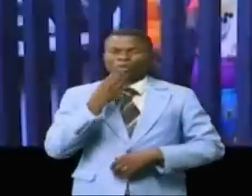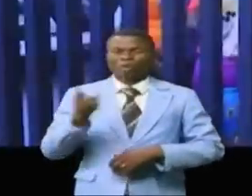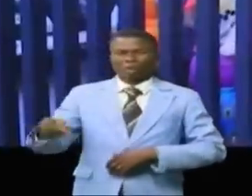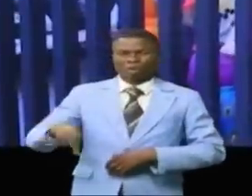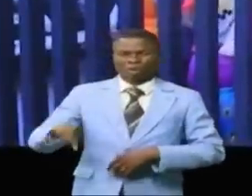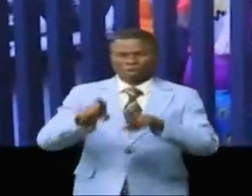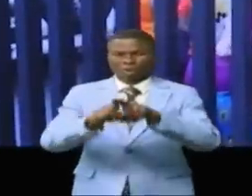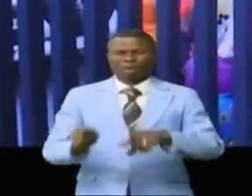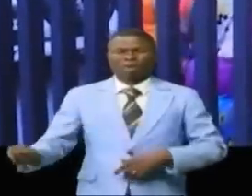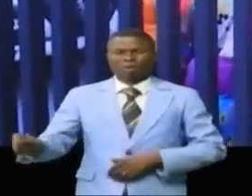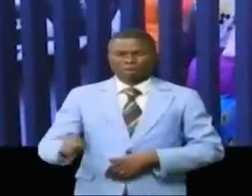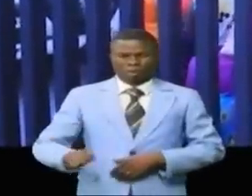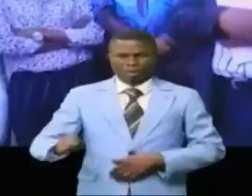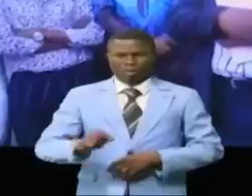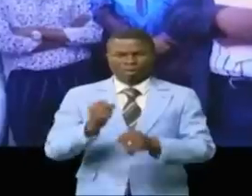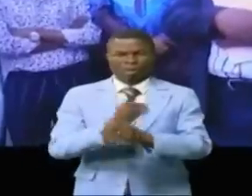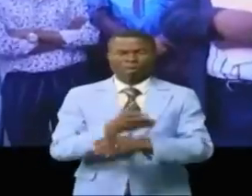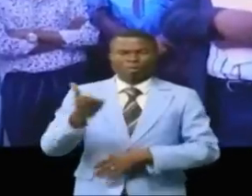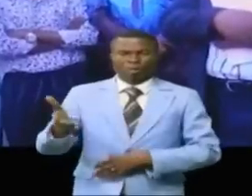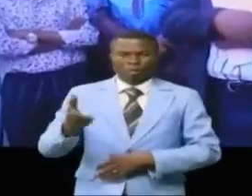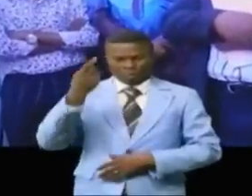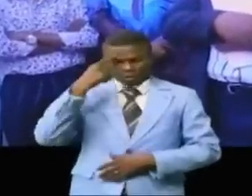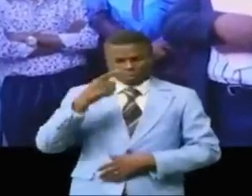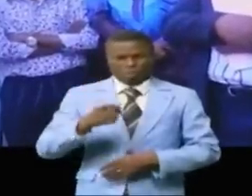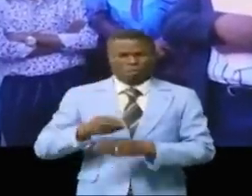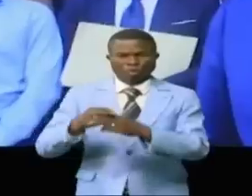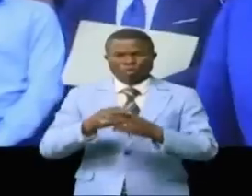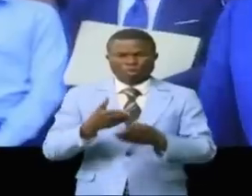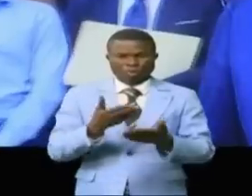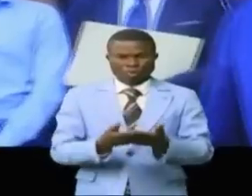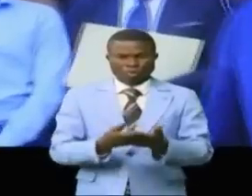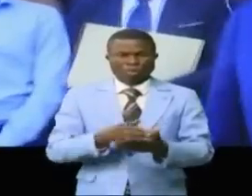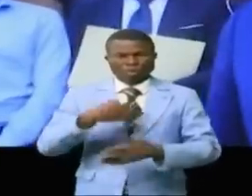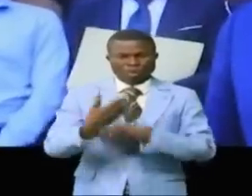et territoriaux sont disponibles pour la surveillance.